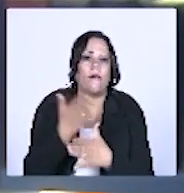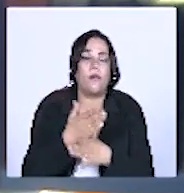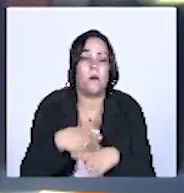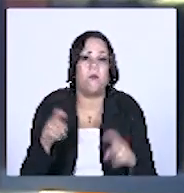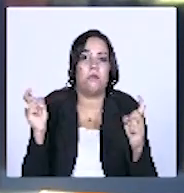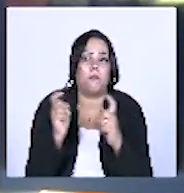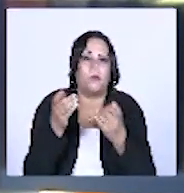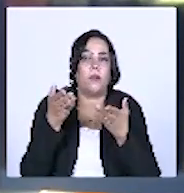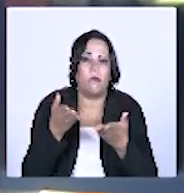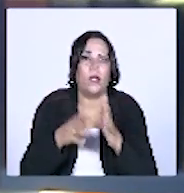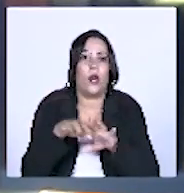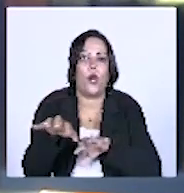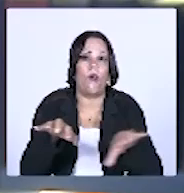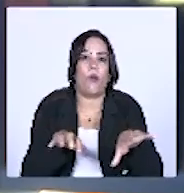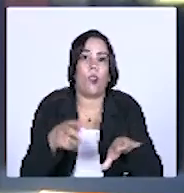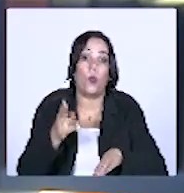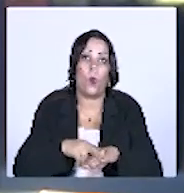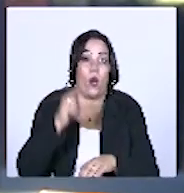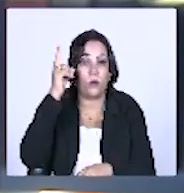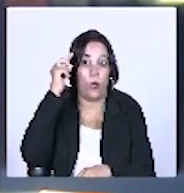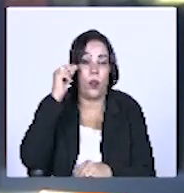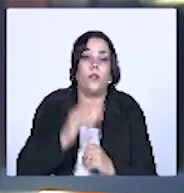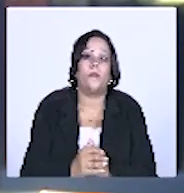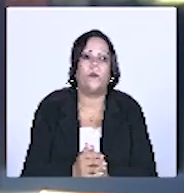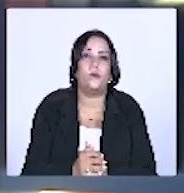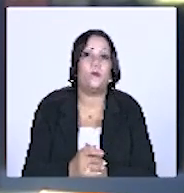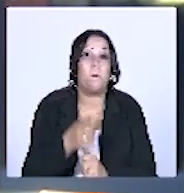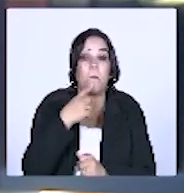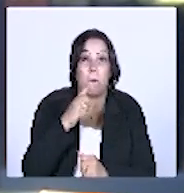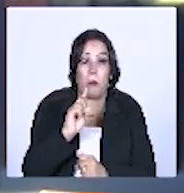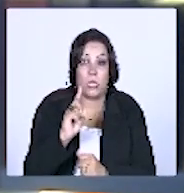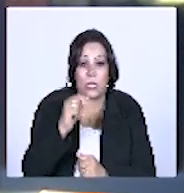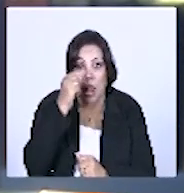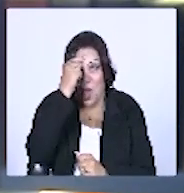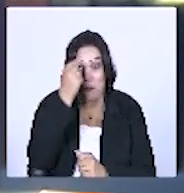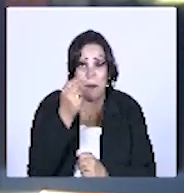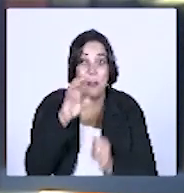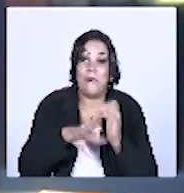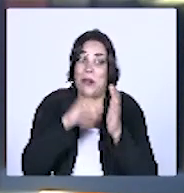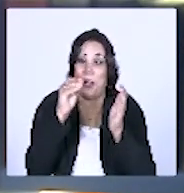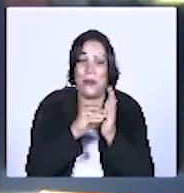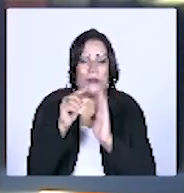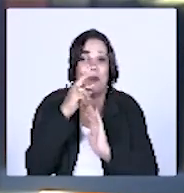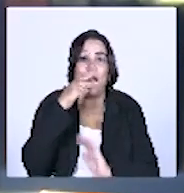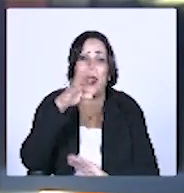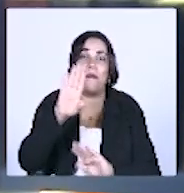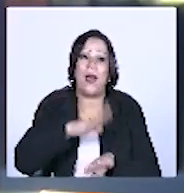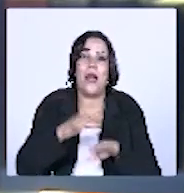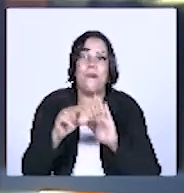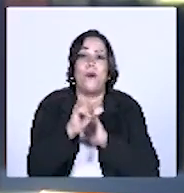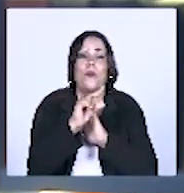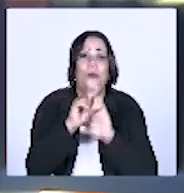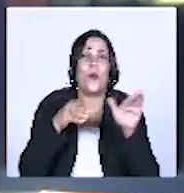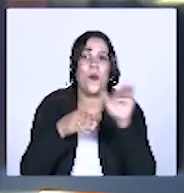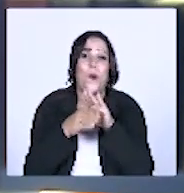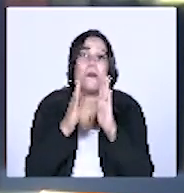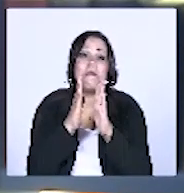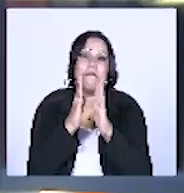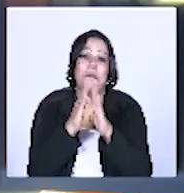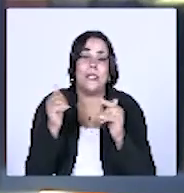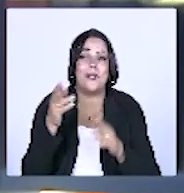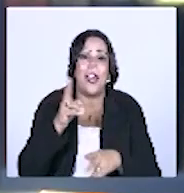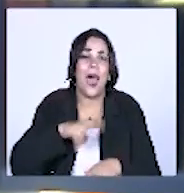المواجهه ما بين ايران واسرائيل لكن اسمحوا لنا الاول نبدا بموضوع داخلي شان